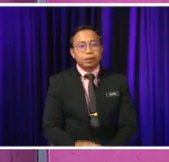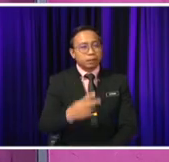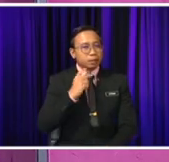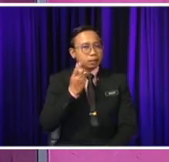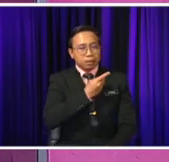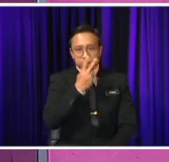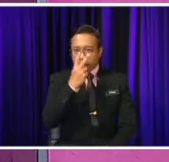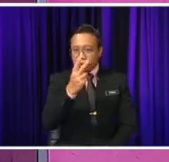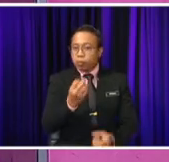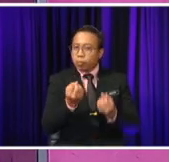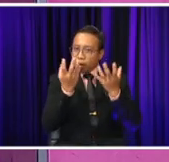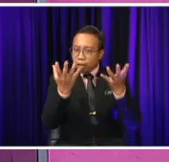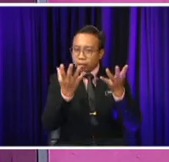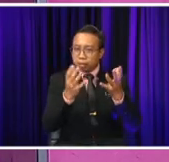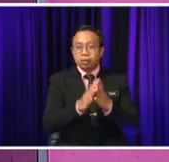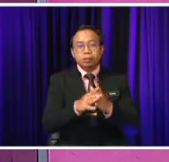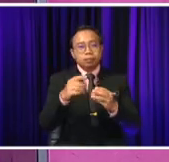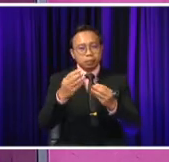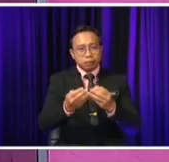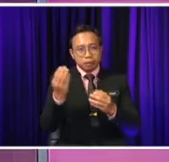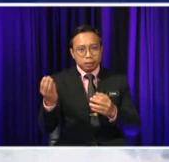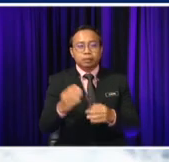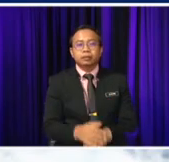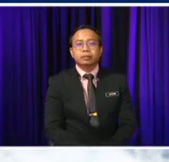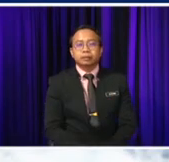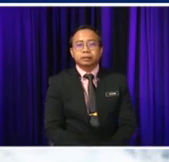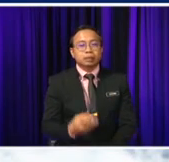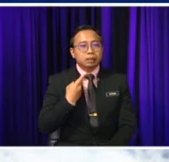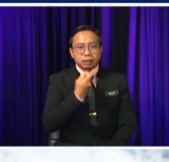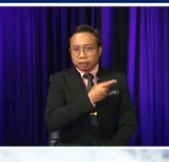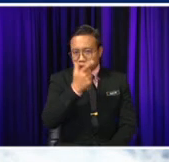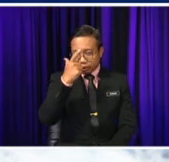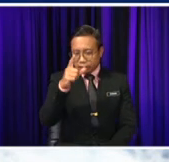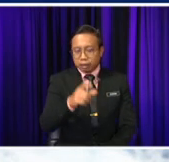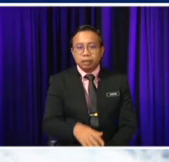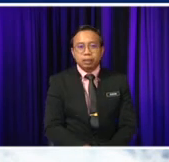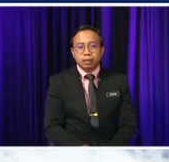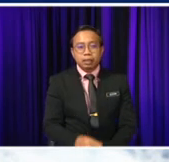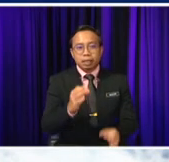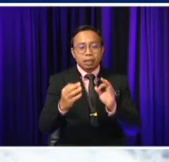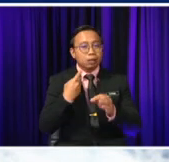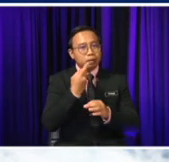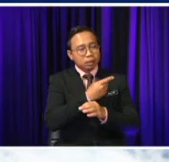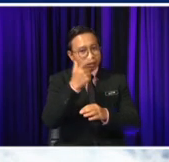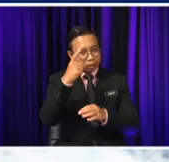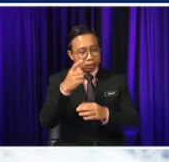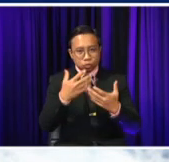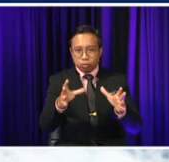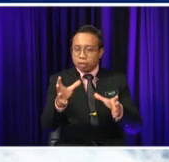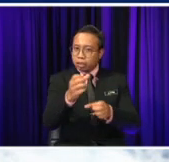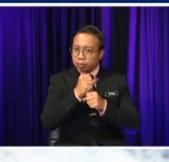dia banyak-banyak perkara pakai banyak-banyak terlihat di dunia ini kalau kita lihat saja